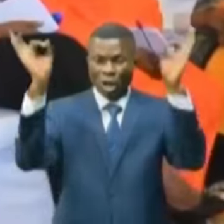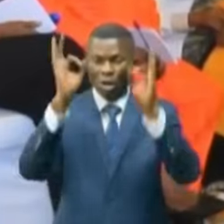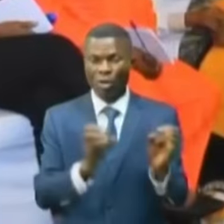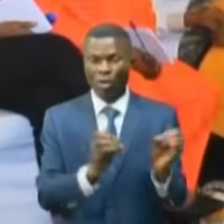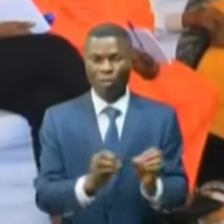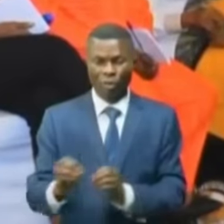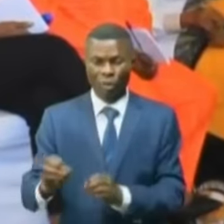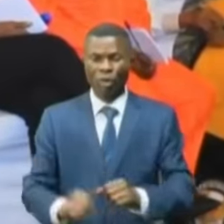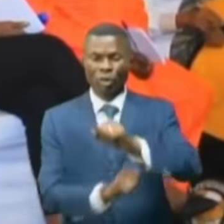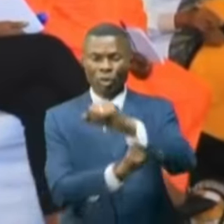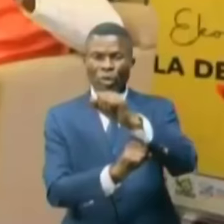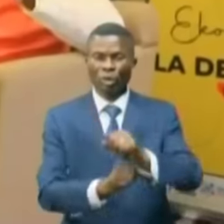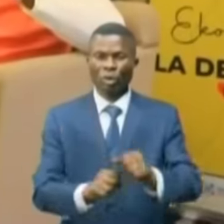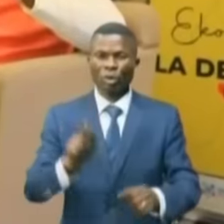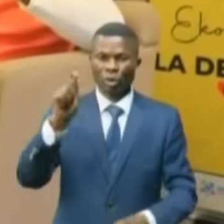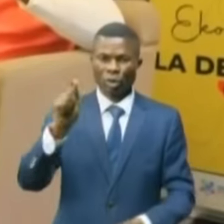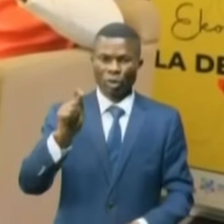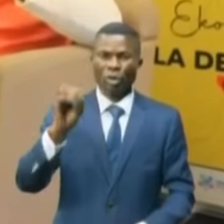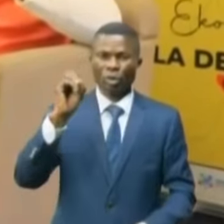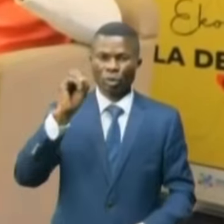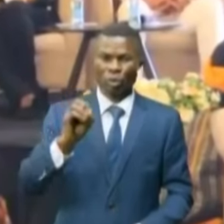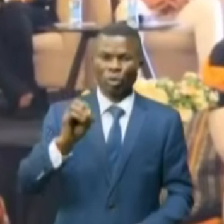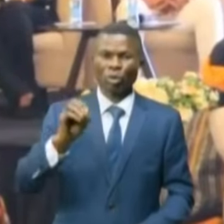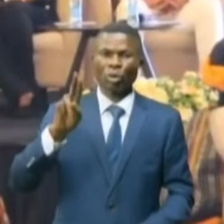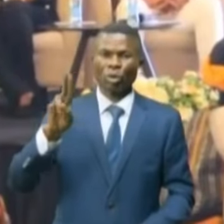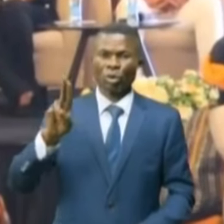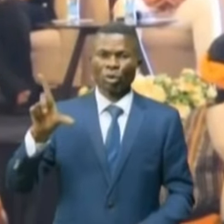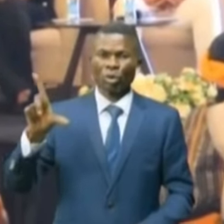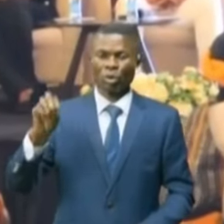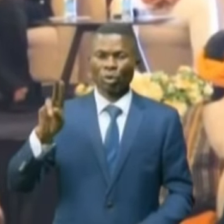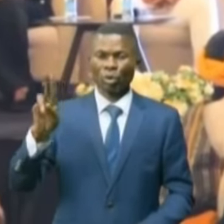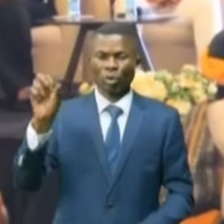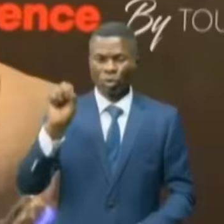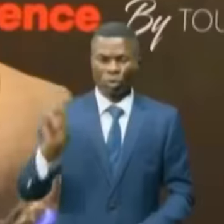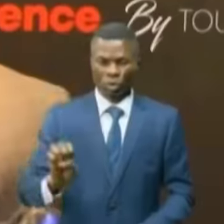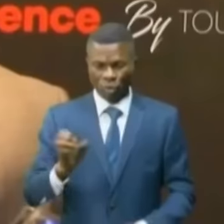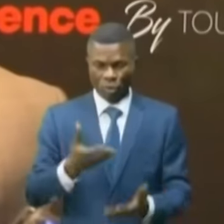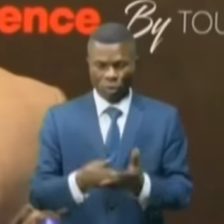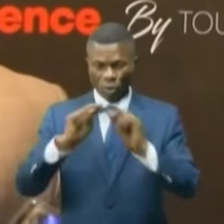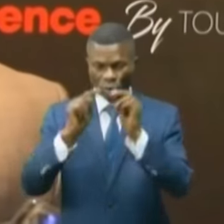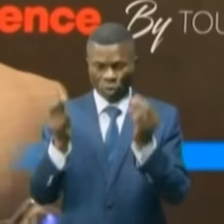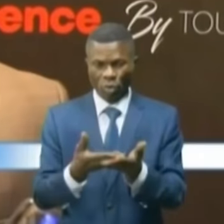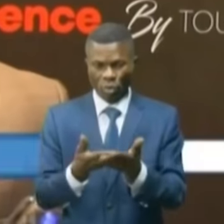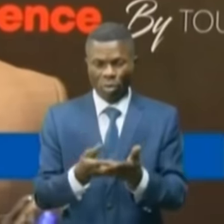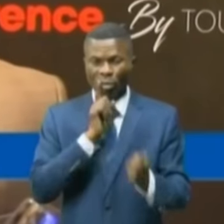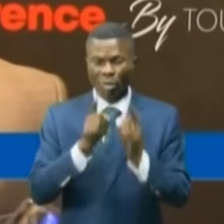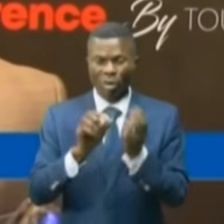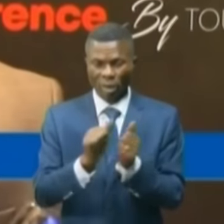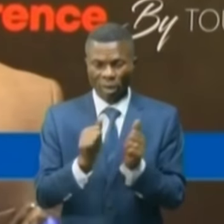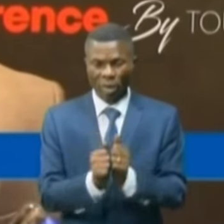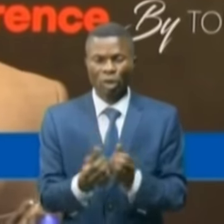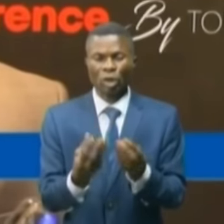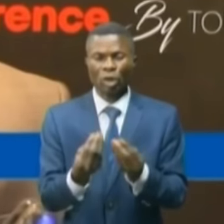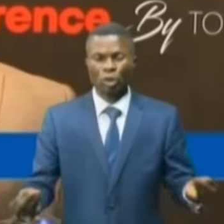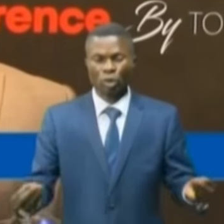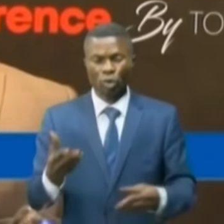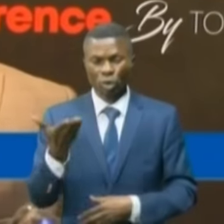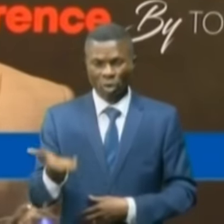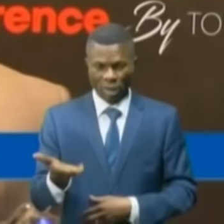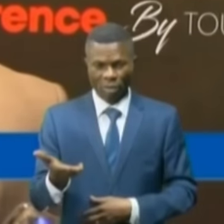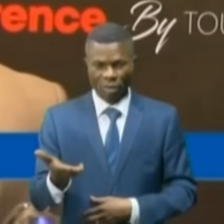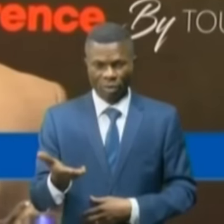grâce à l'appui des Toulouse Group. Par ce genre de cérémonie, en discutant, en expliquant ton problème, tu pourras certainement trouver des